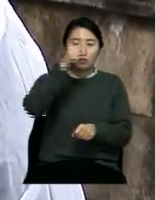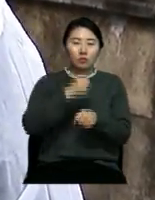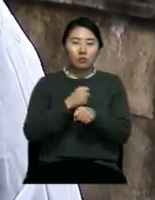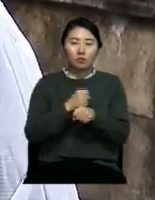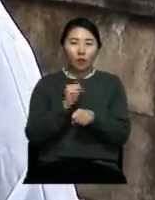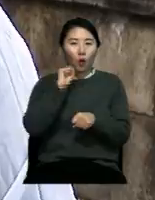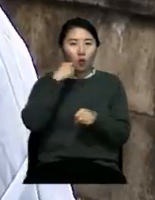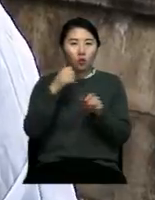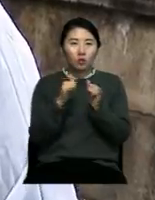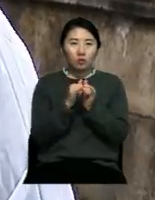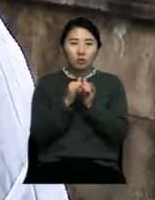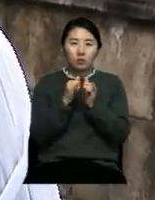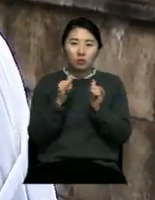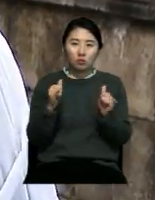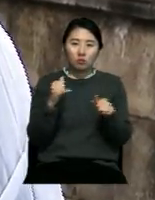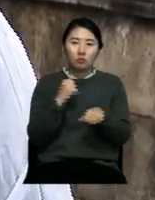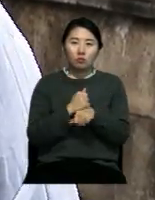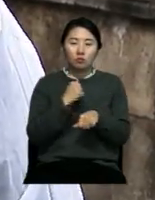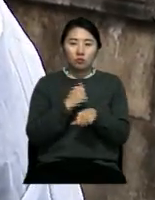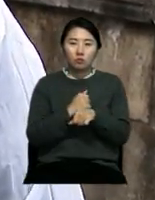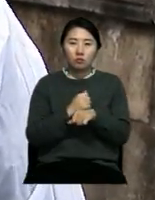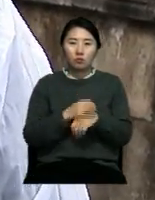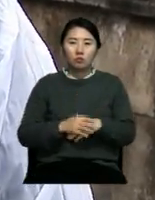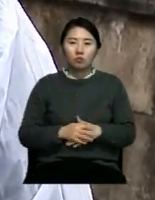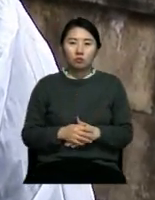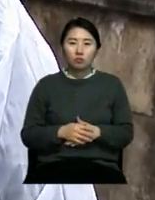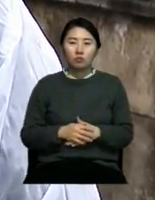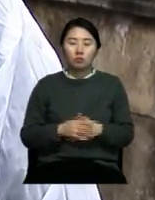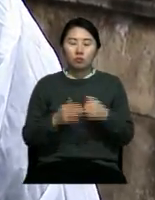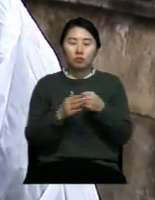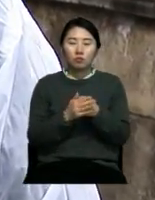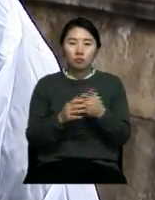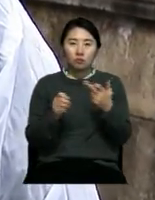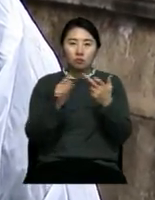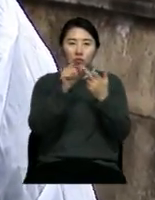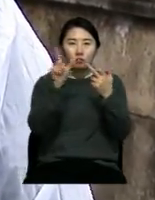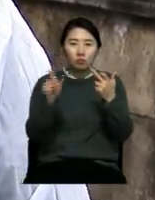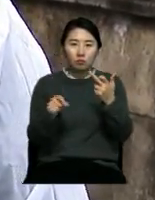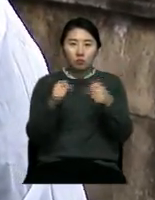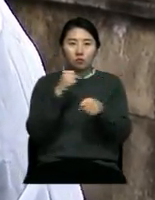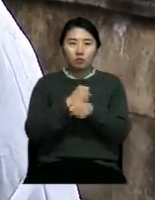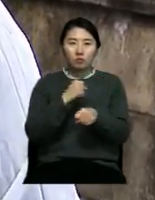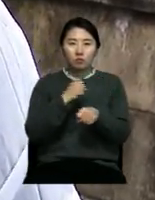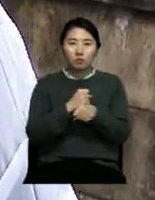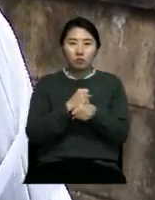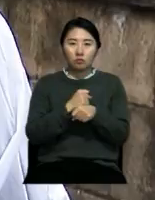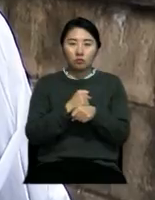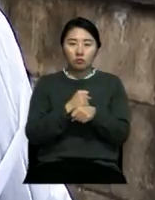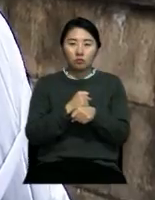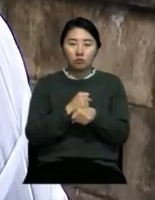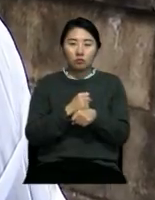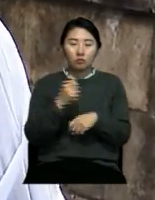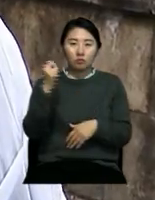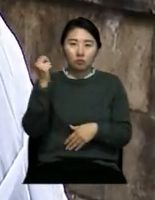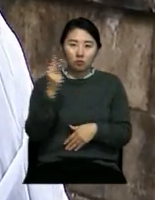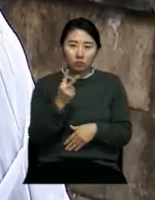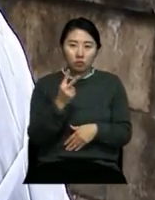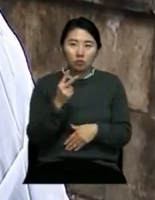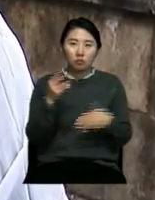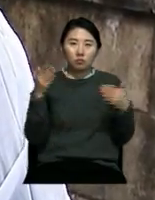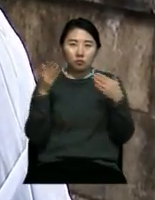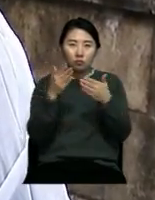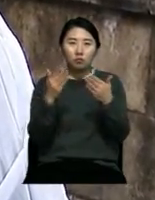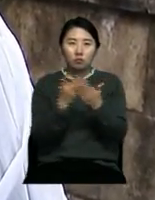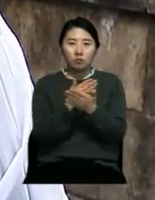또 어려운 사람들, 또 요즘 경기가 안 좋잖아요. 그래서 12월하고 1월 달두달 동안